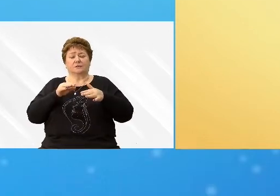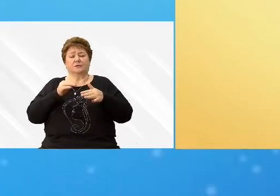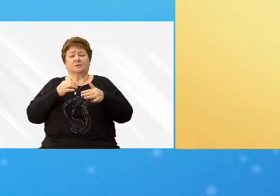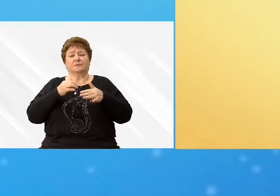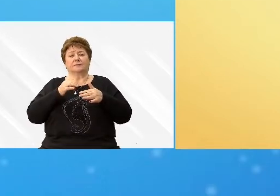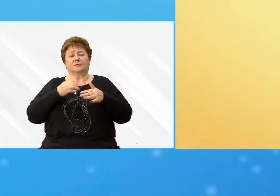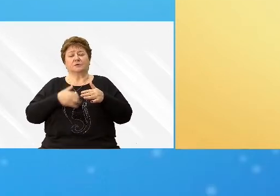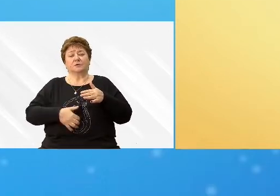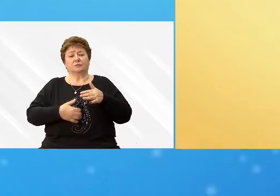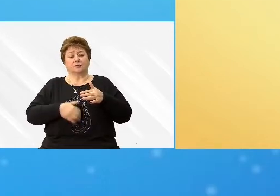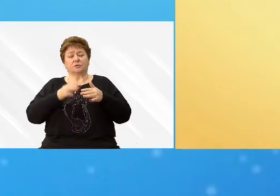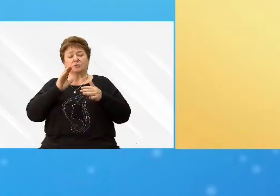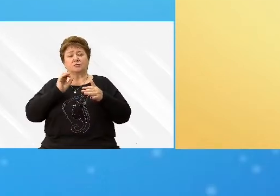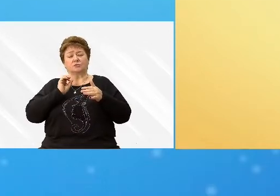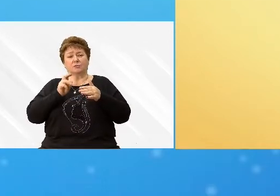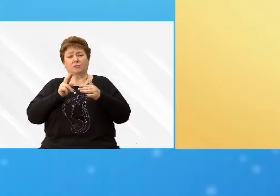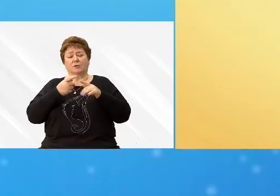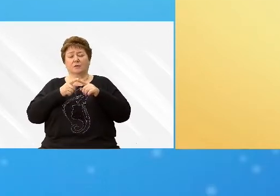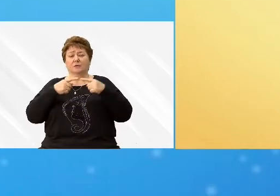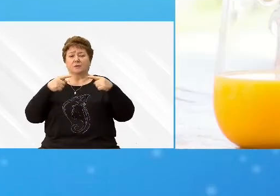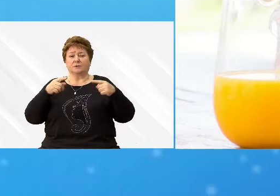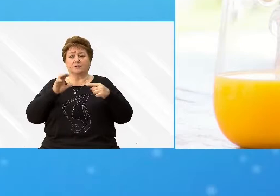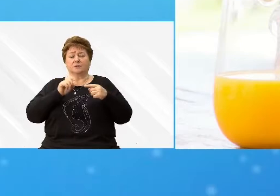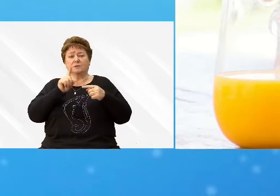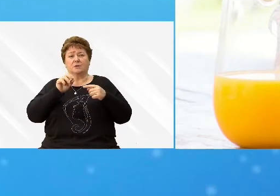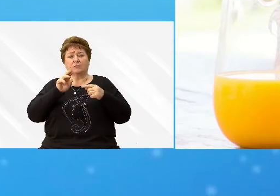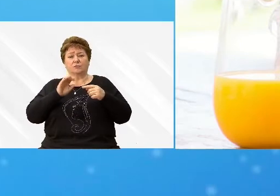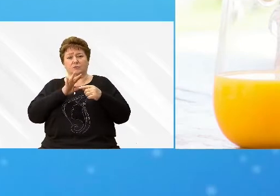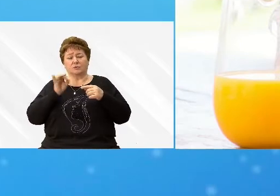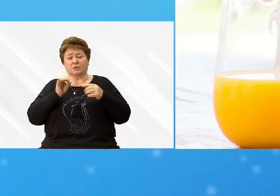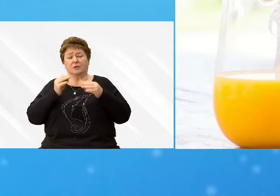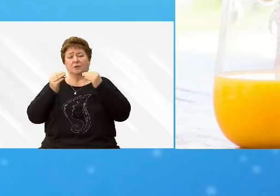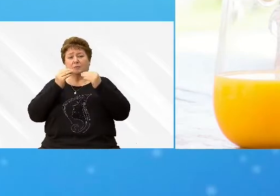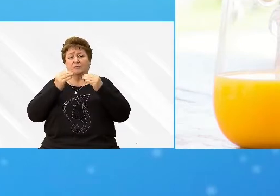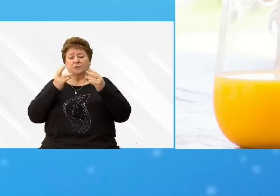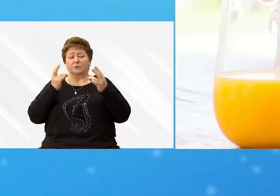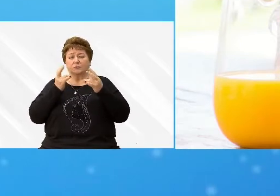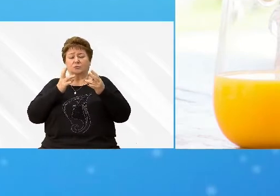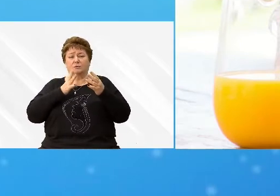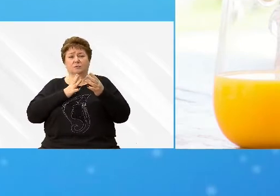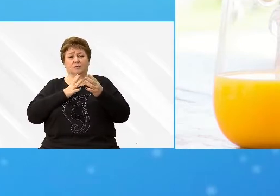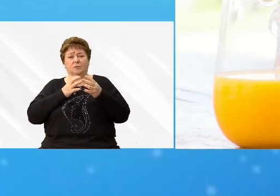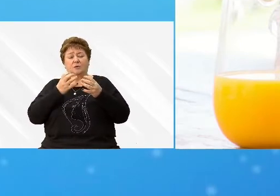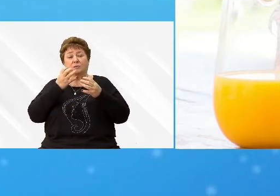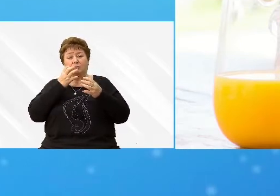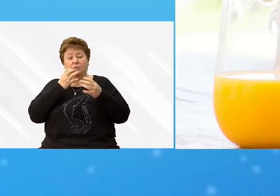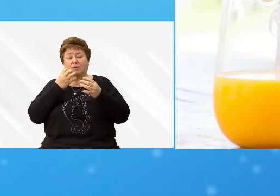это различные закуски пища не должна быть слишком горячей